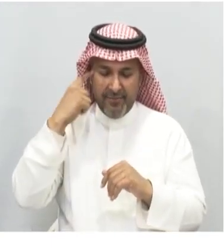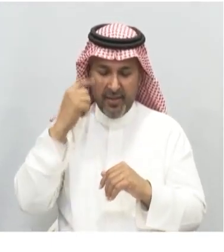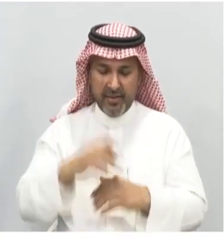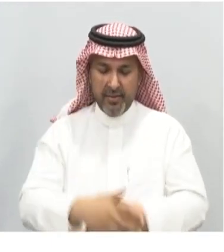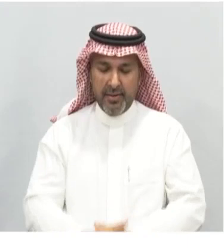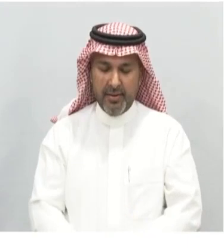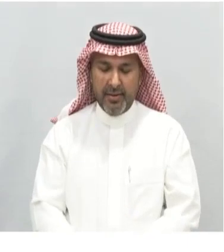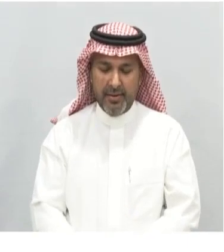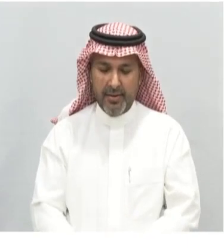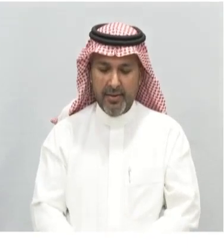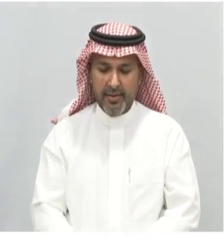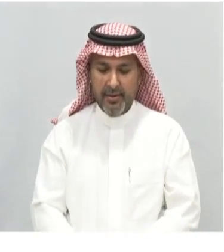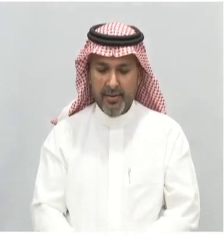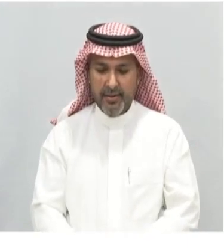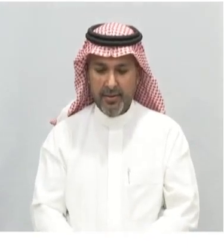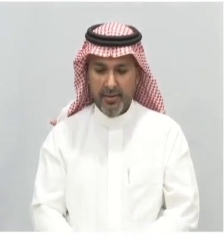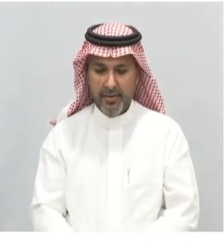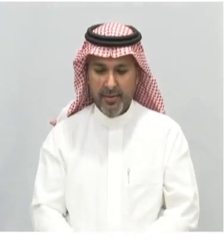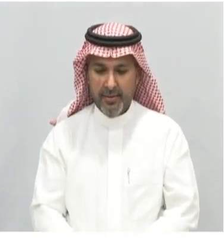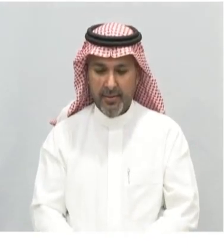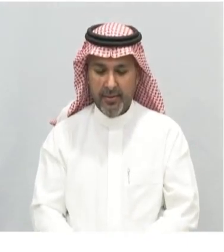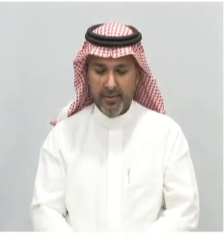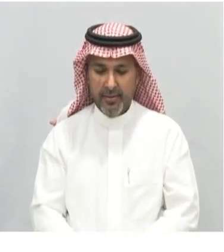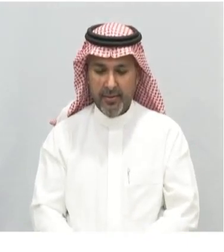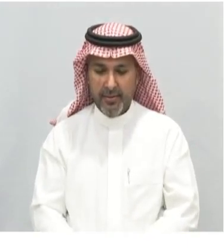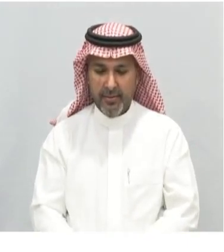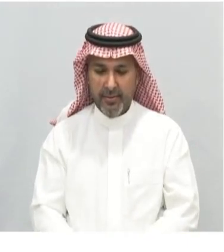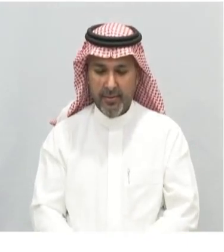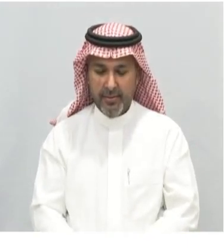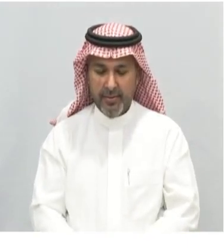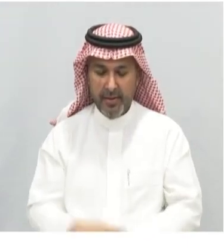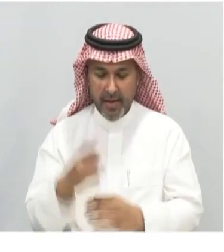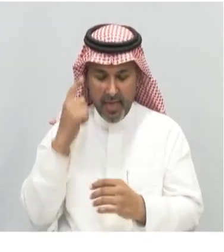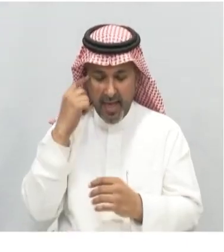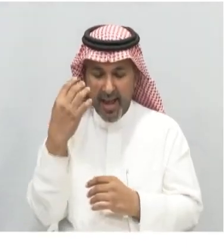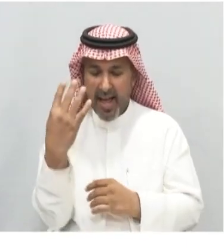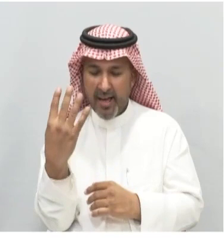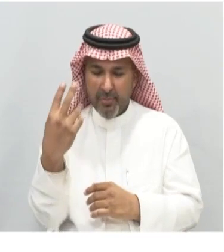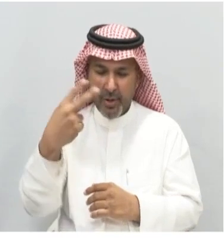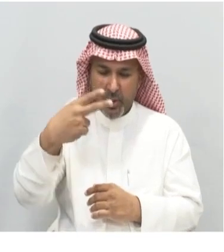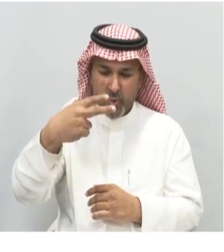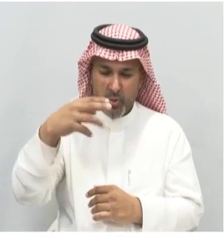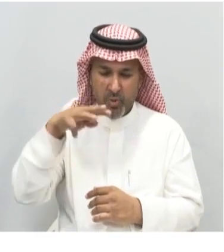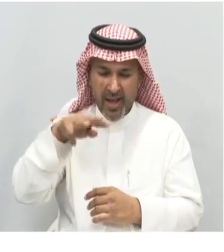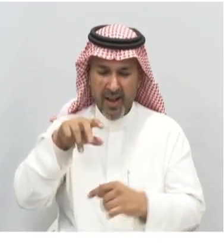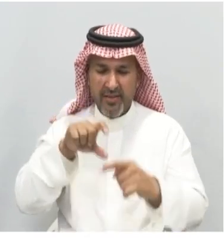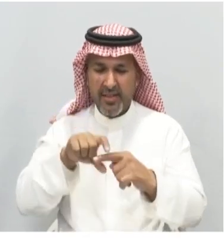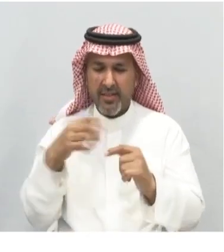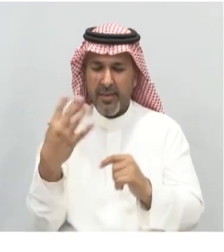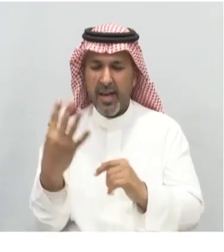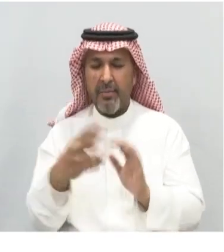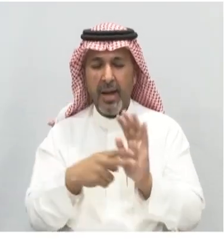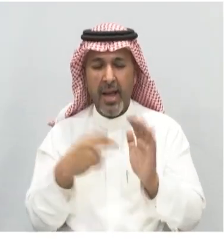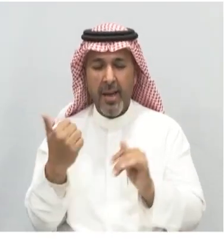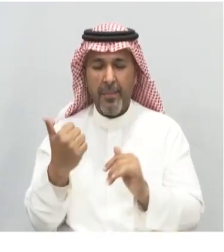وصلنا للاجابه عبر الطريقه الثانيه اذا نقول 24000 تق 4 تسا 6000